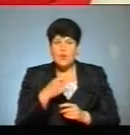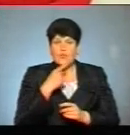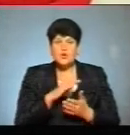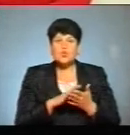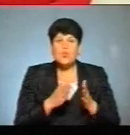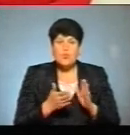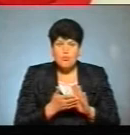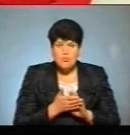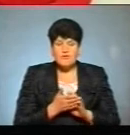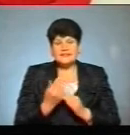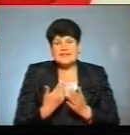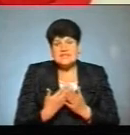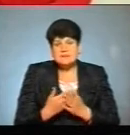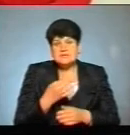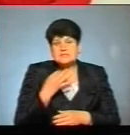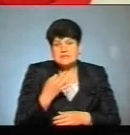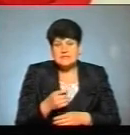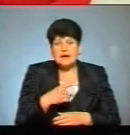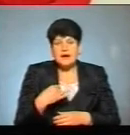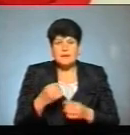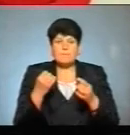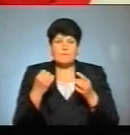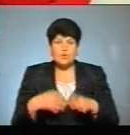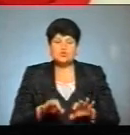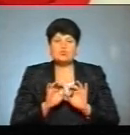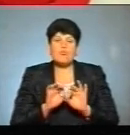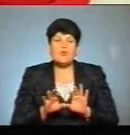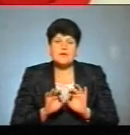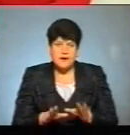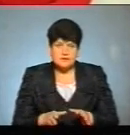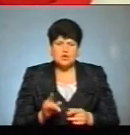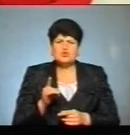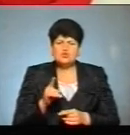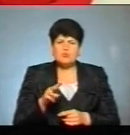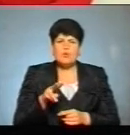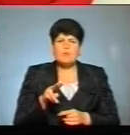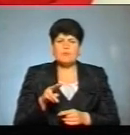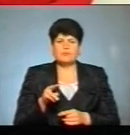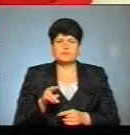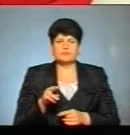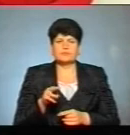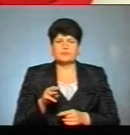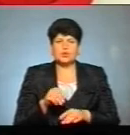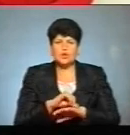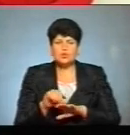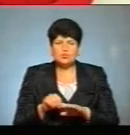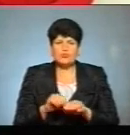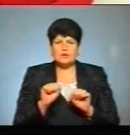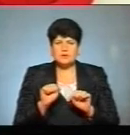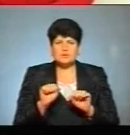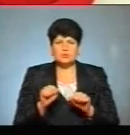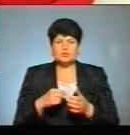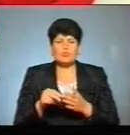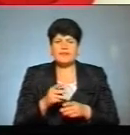ну, вони нібито їх сказали. І хай просто пояснять, чому промтоварний магазин, там, де туфлі треба купити,